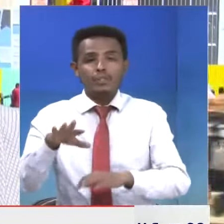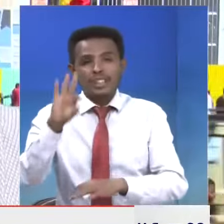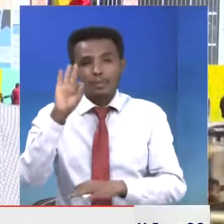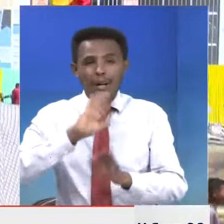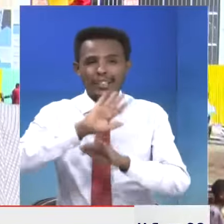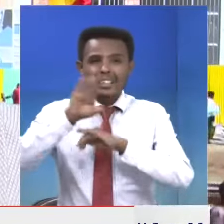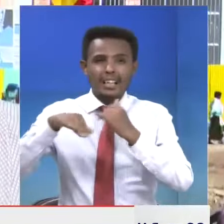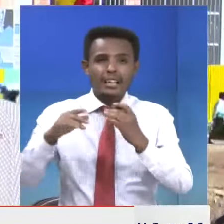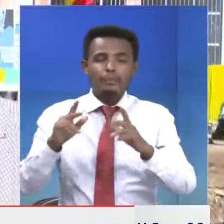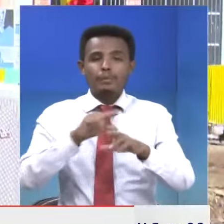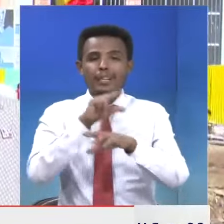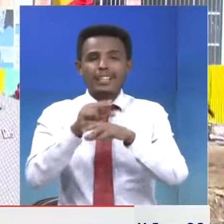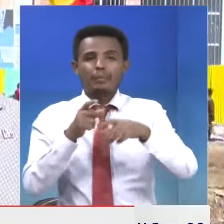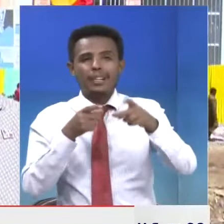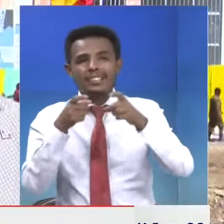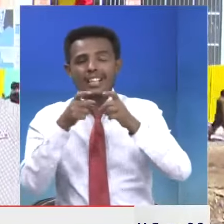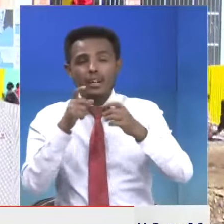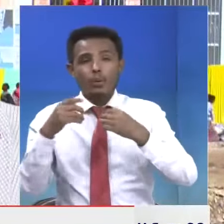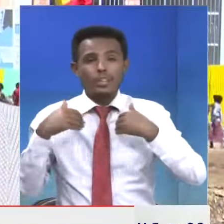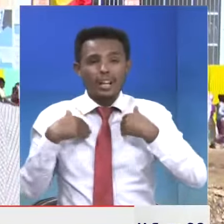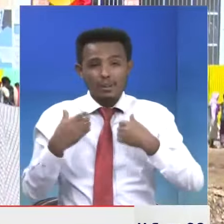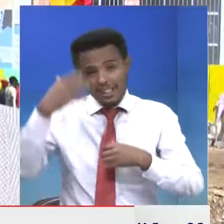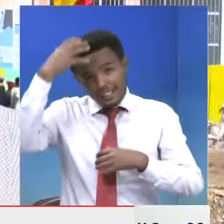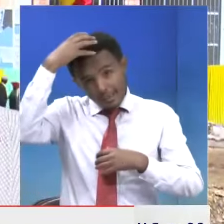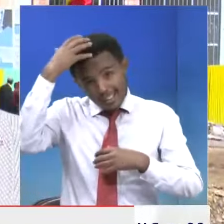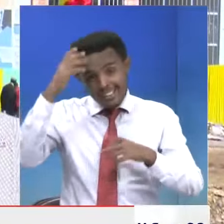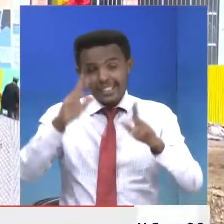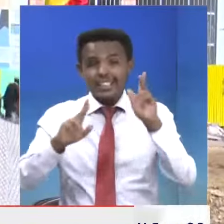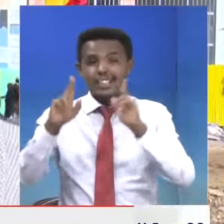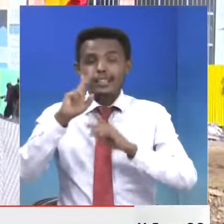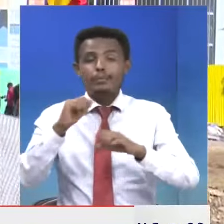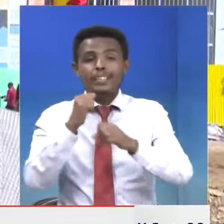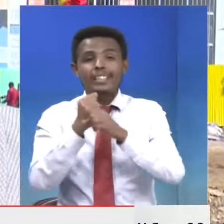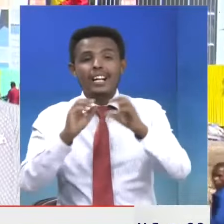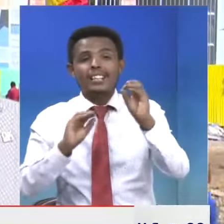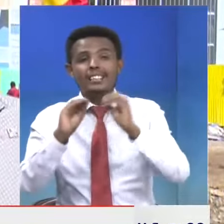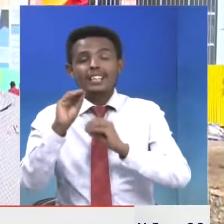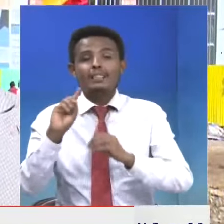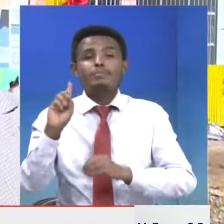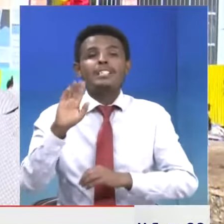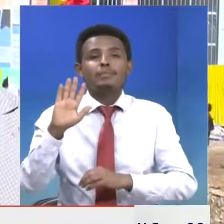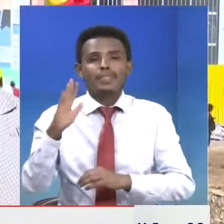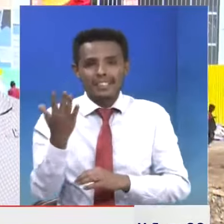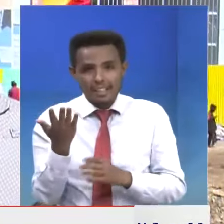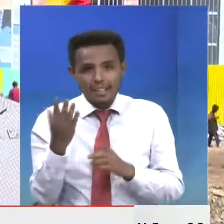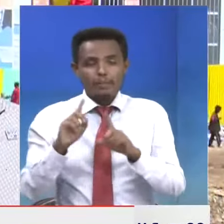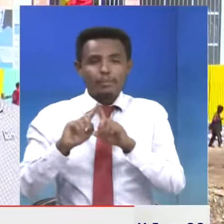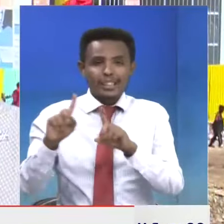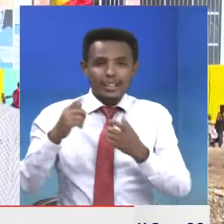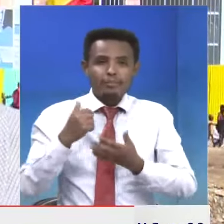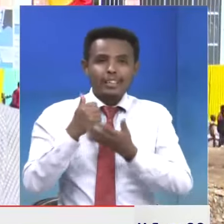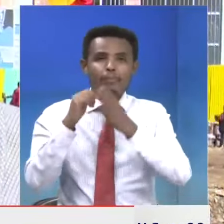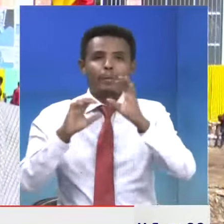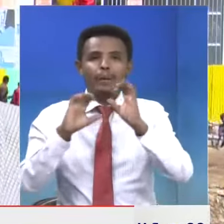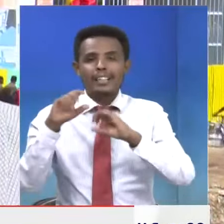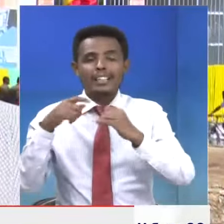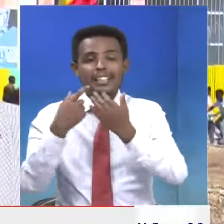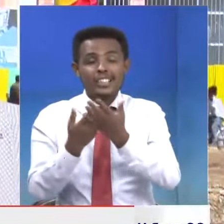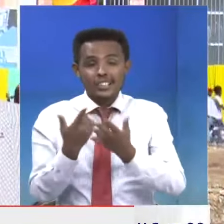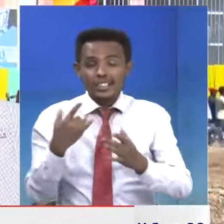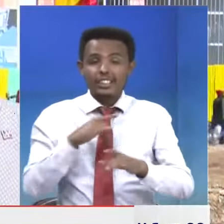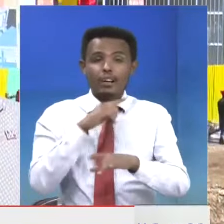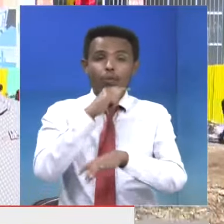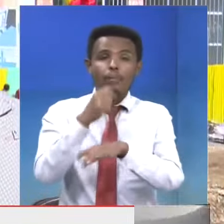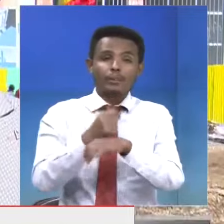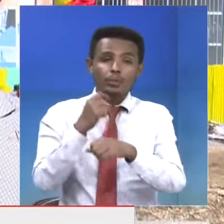በአጠቃላይ በብሔረሰብ አስተዳደሩ ያለው የመንግስትና የህዝብ የስራ እንቅስቃሴ ምን ይመስላል? በተለይም ድጋፍ በማድረግ በኩልና እነዚህን ተቋማት ወደ